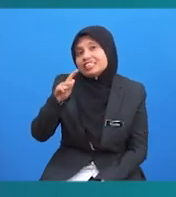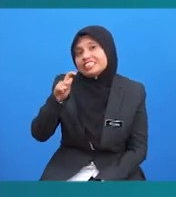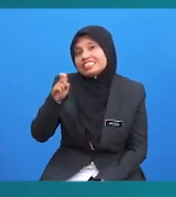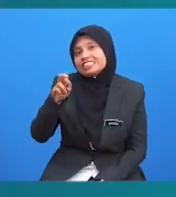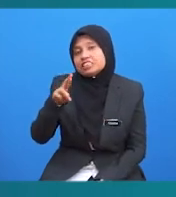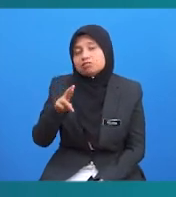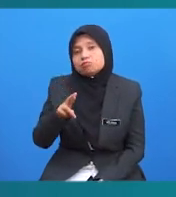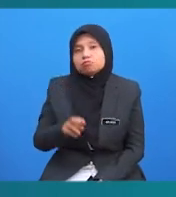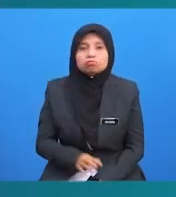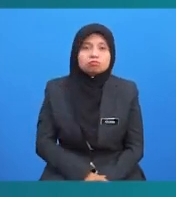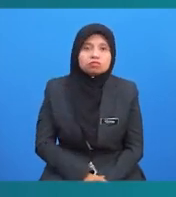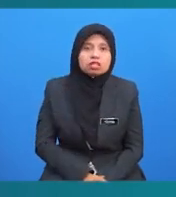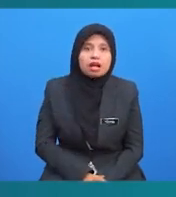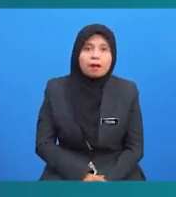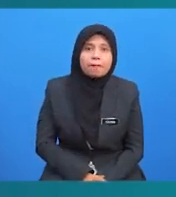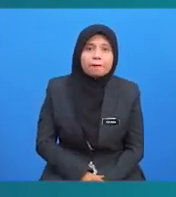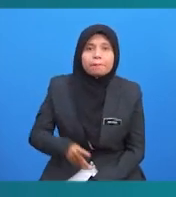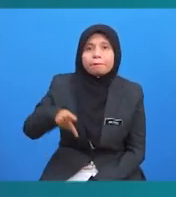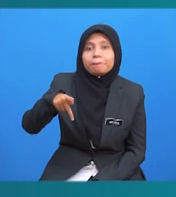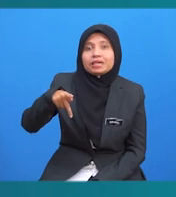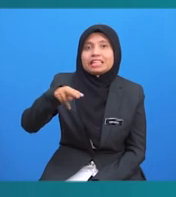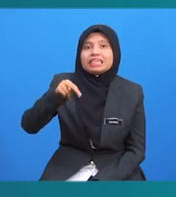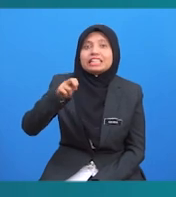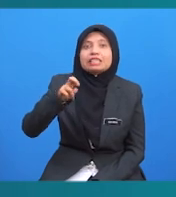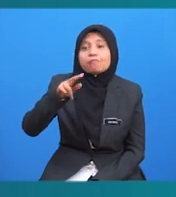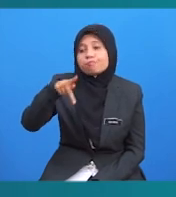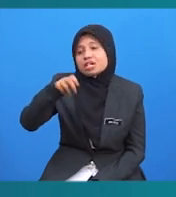Melayunya adalah penapis lensa.